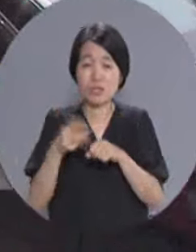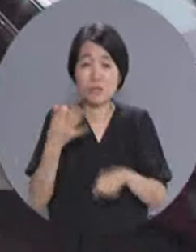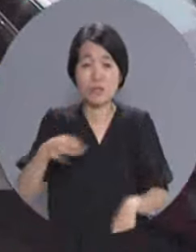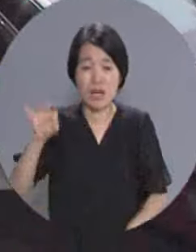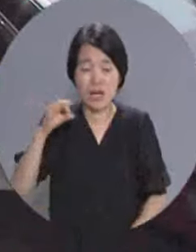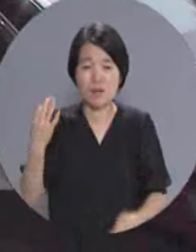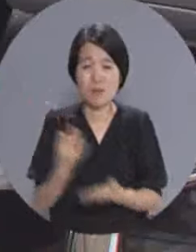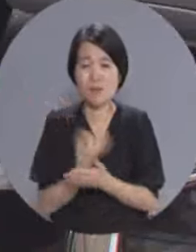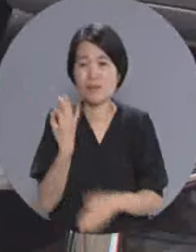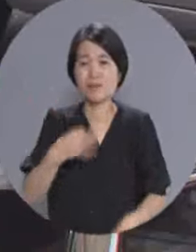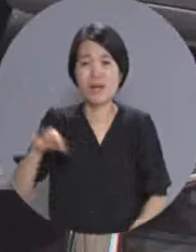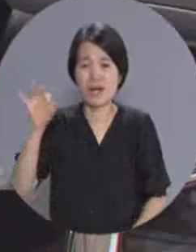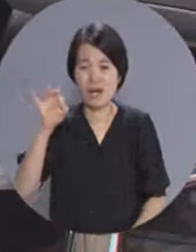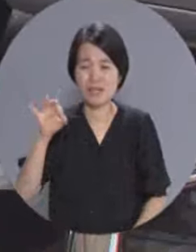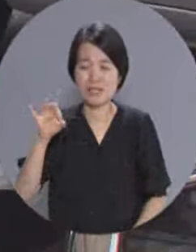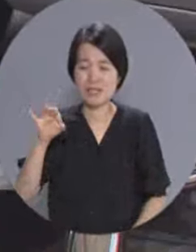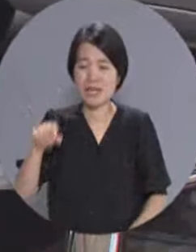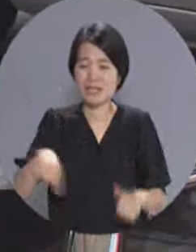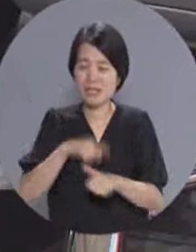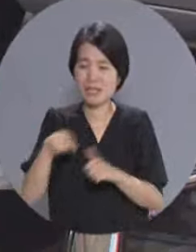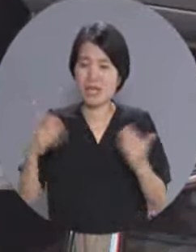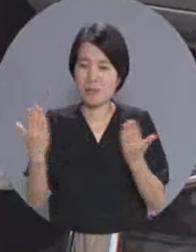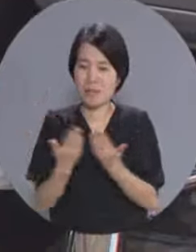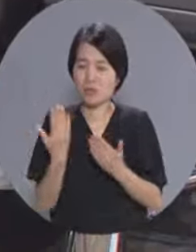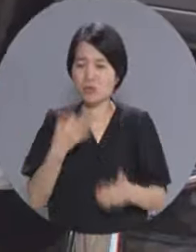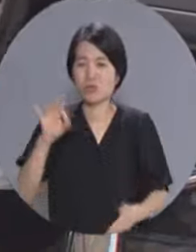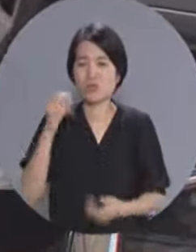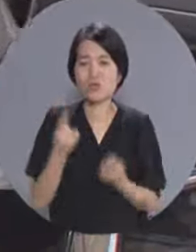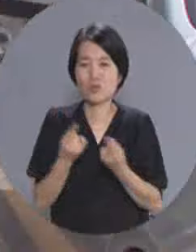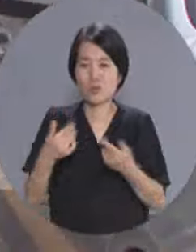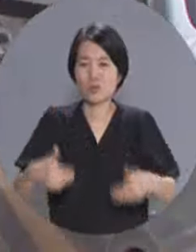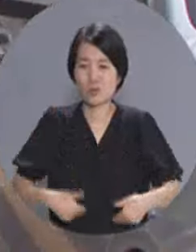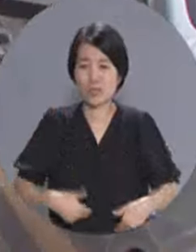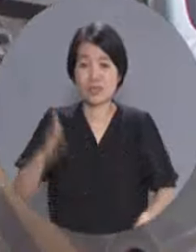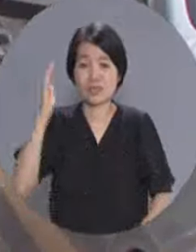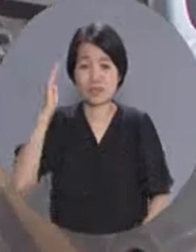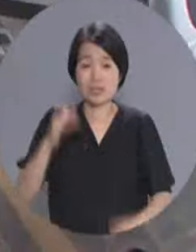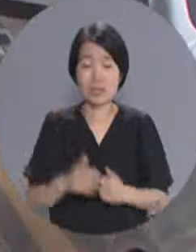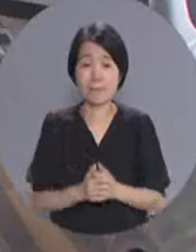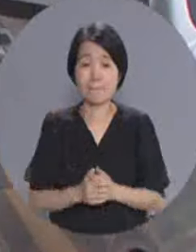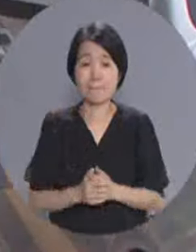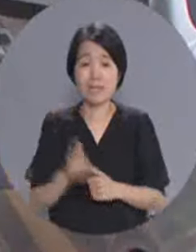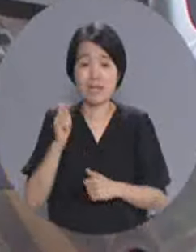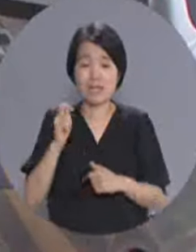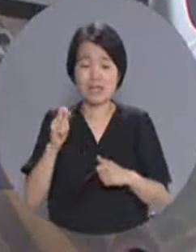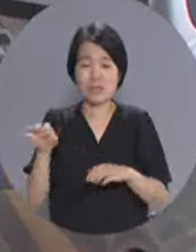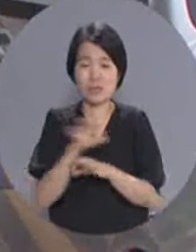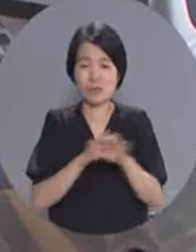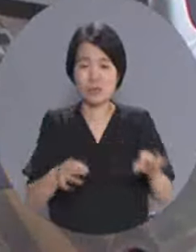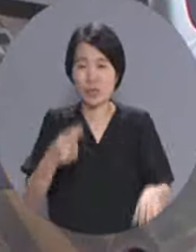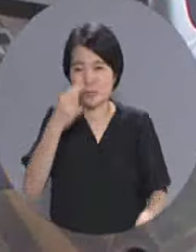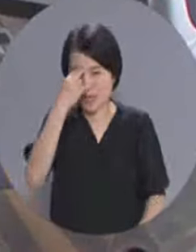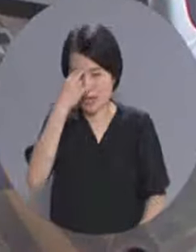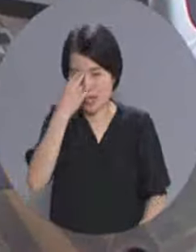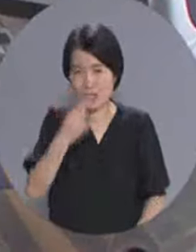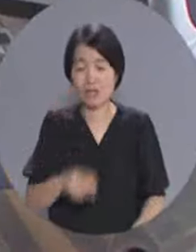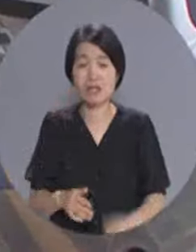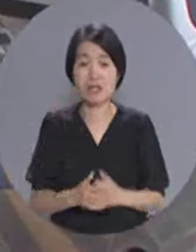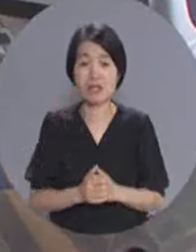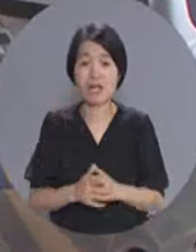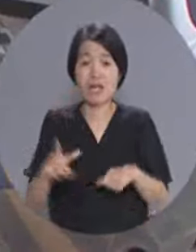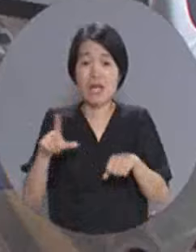상승이 컸던만큼 현실에 맞는 요금 조정이란 목소리입니다 전체적으로 먹기 어려운데요 더군다나